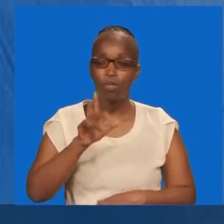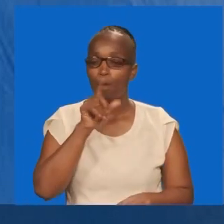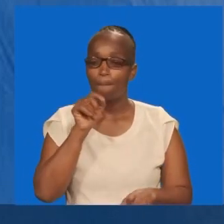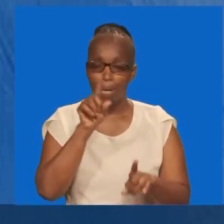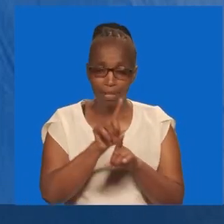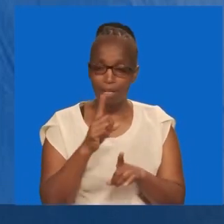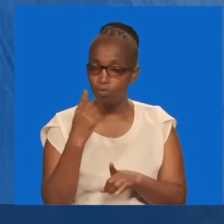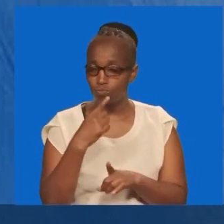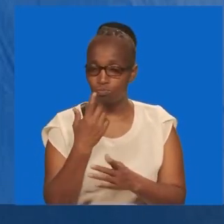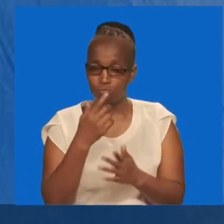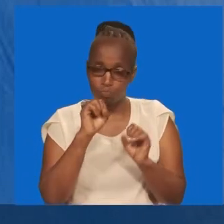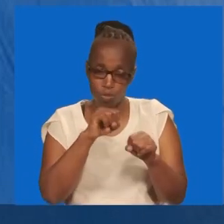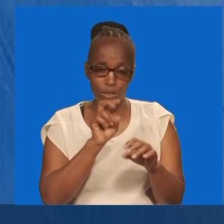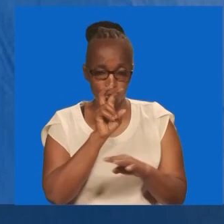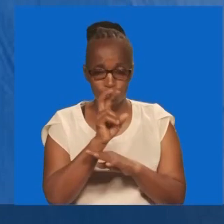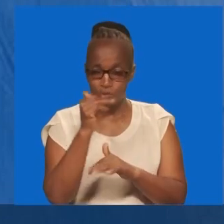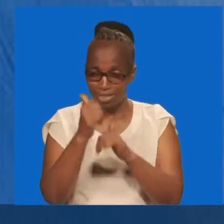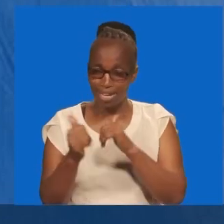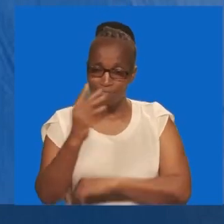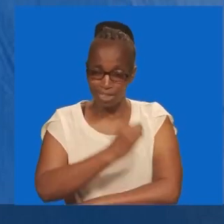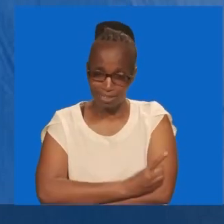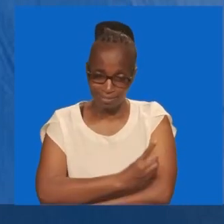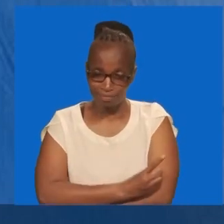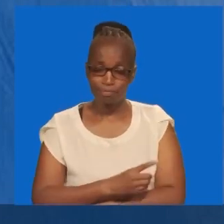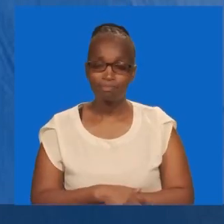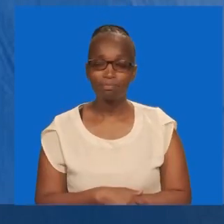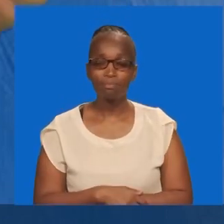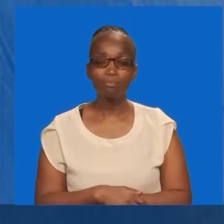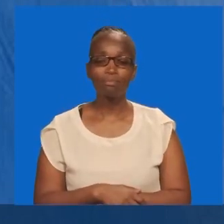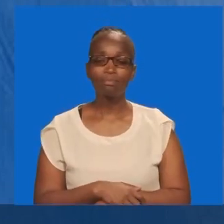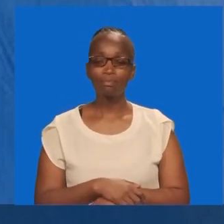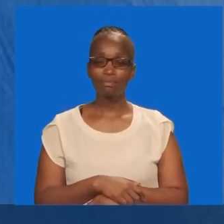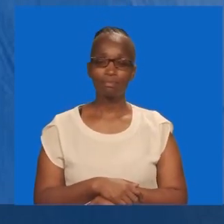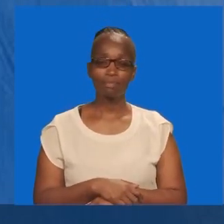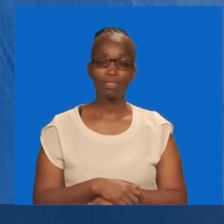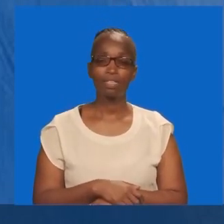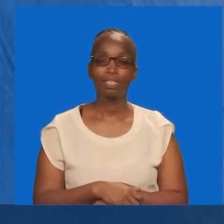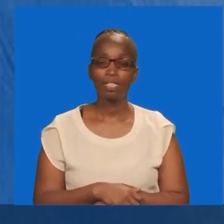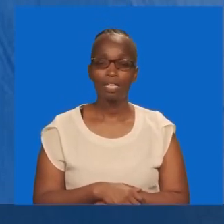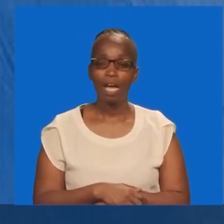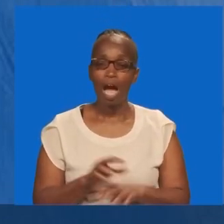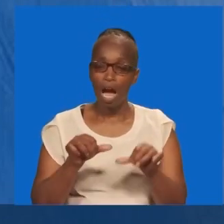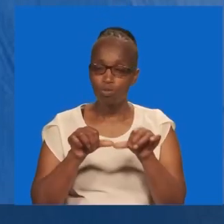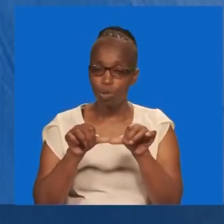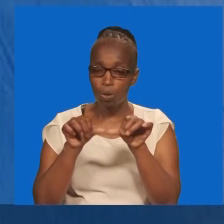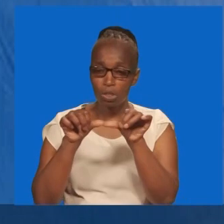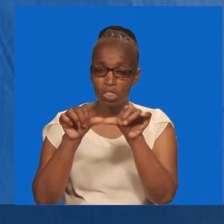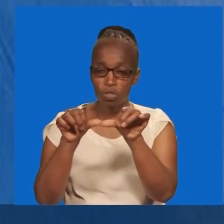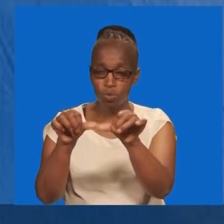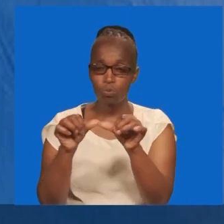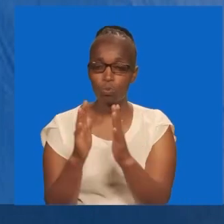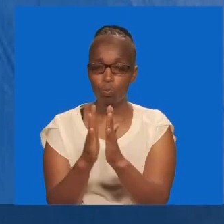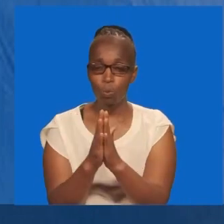ndugu yako ambaye unamuona kila siku? Kwa hivyo tunapoangalia jambo hilo la